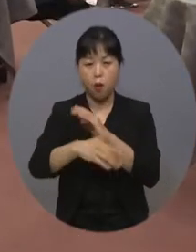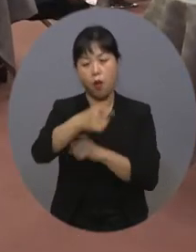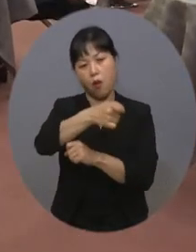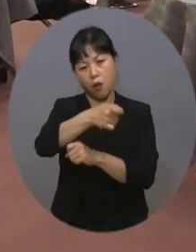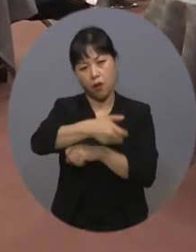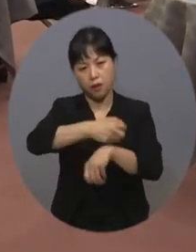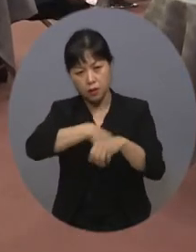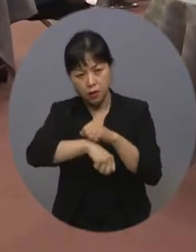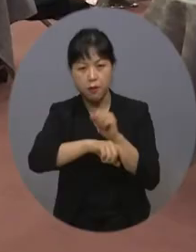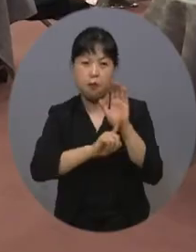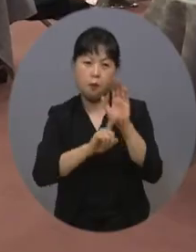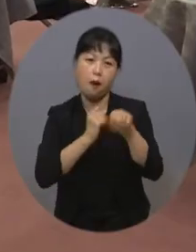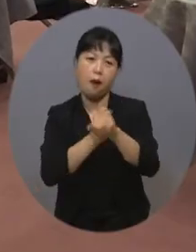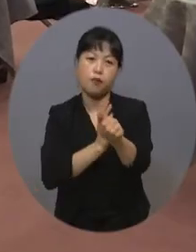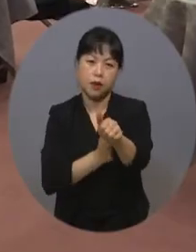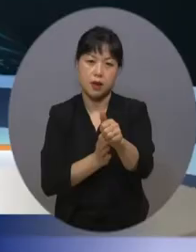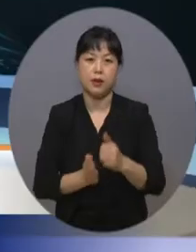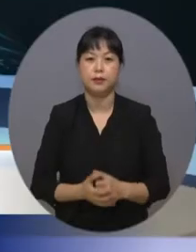것을 요청했습니다.